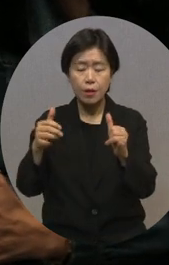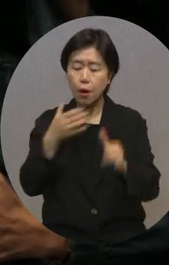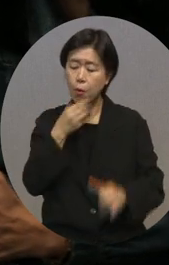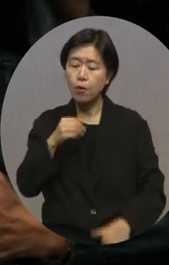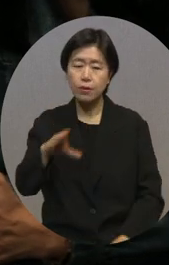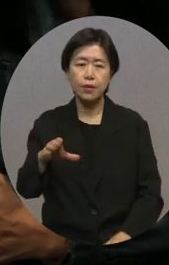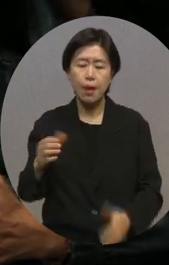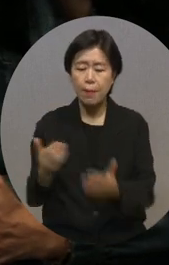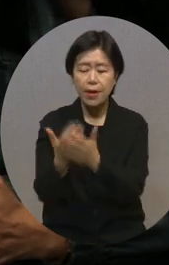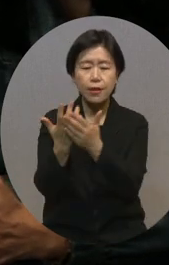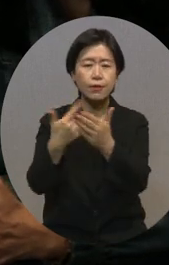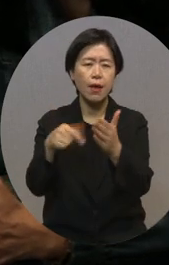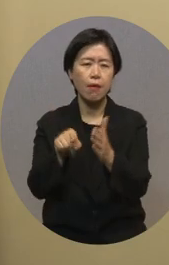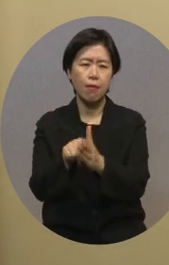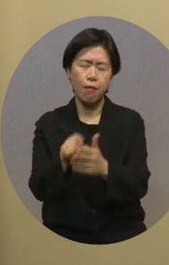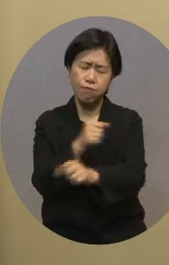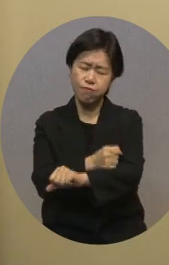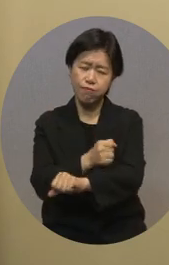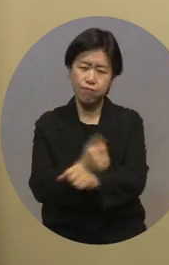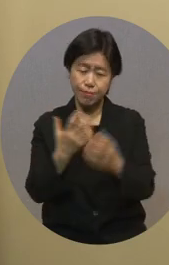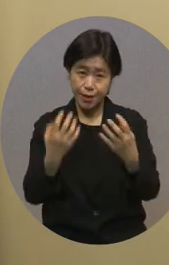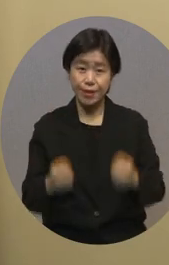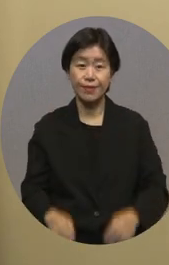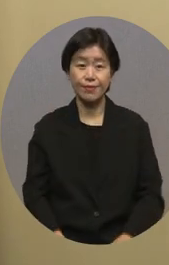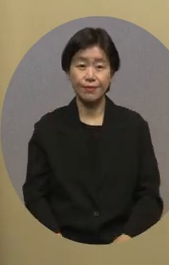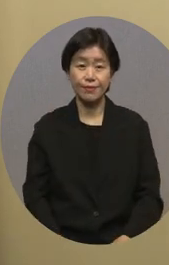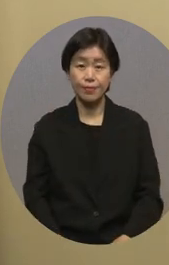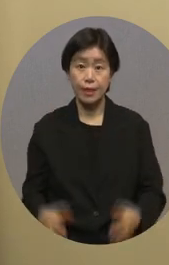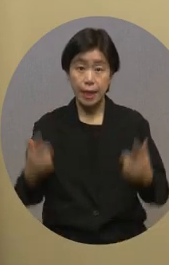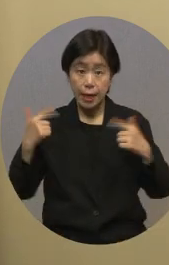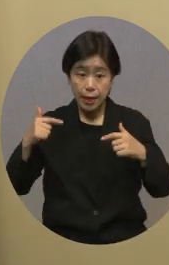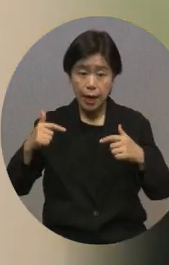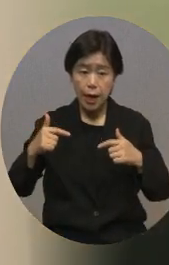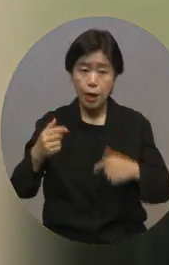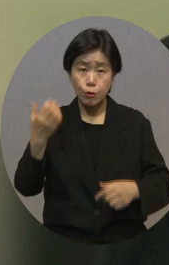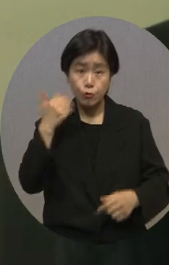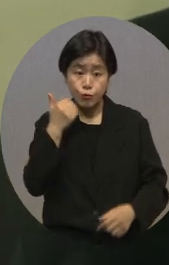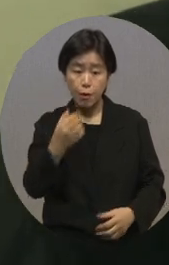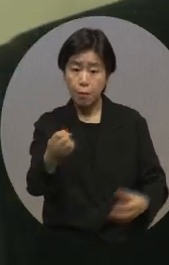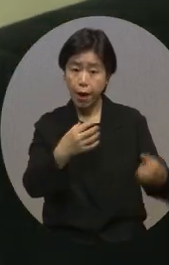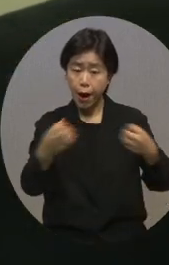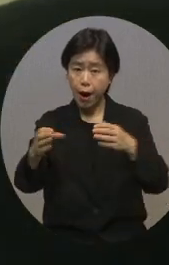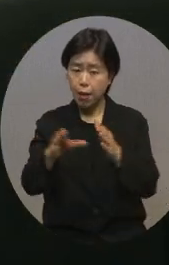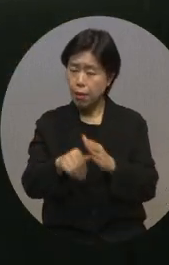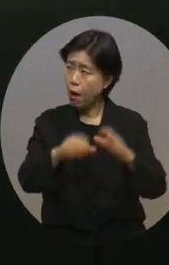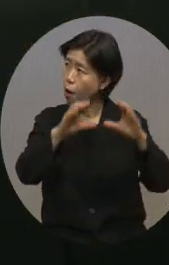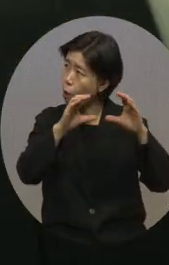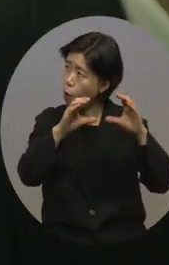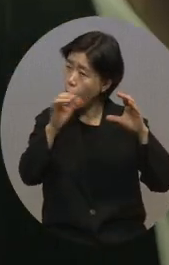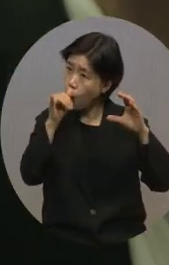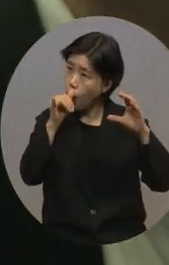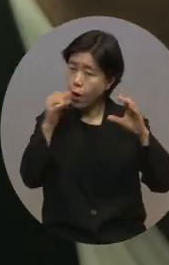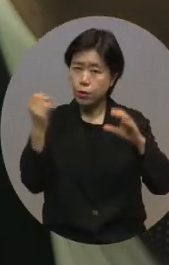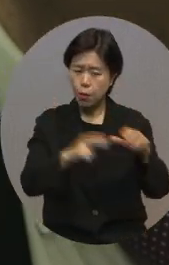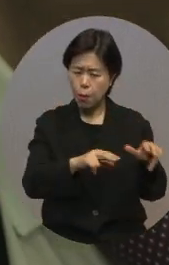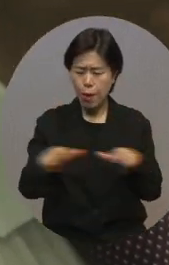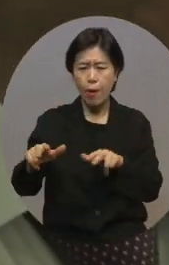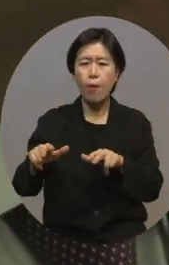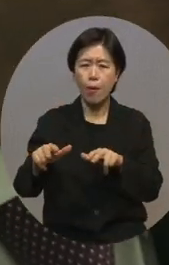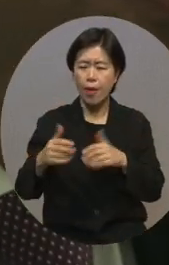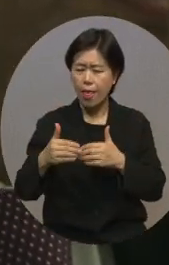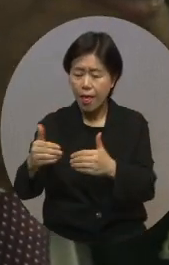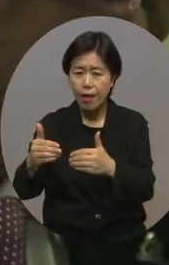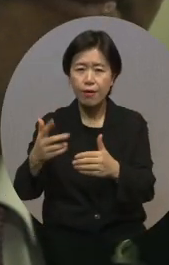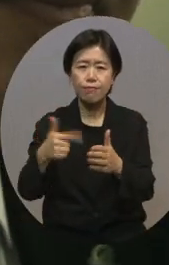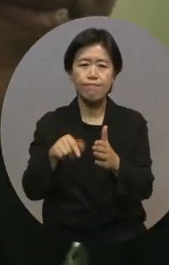추진과 증진에 기여하고 있는데요. 항상 주위 목소리에 귀 기울이는 관심과 미루지 않고 해결하는 추진력을